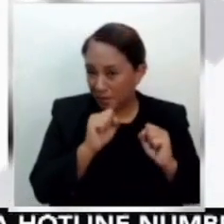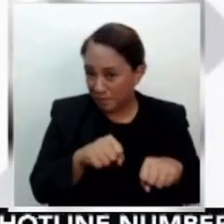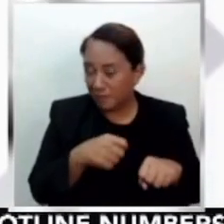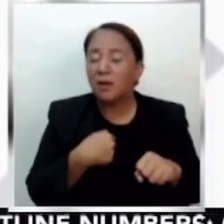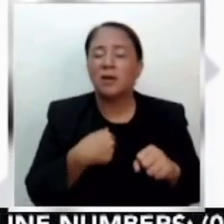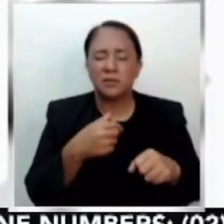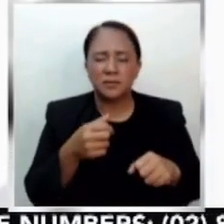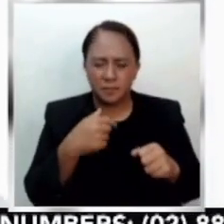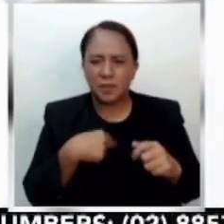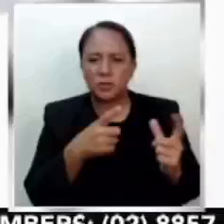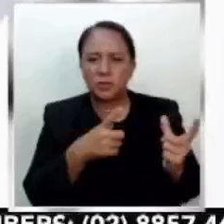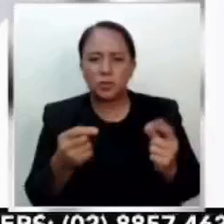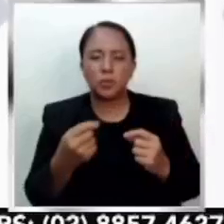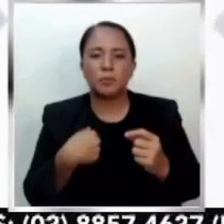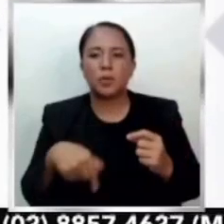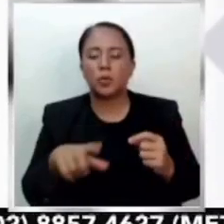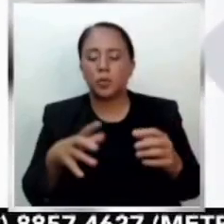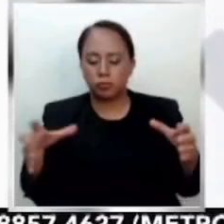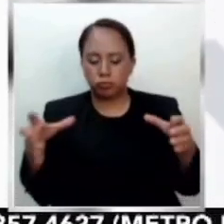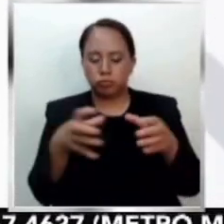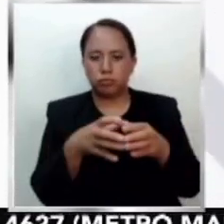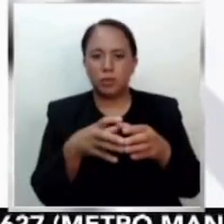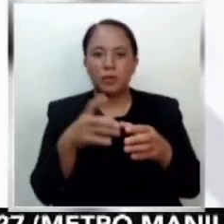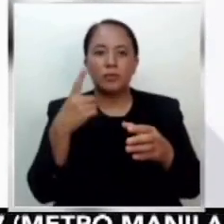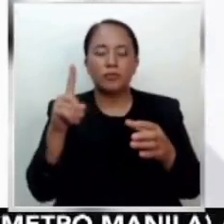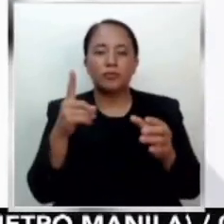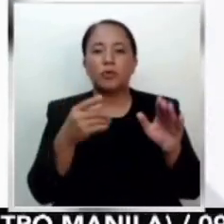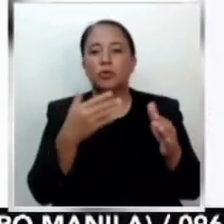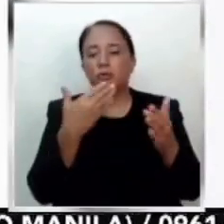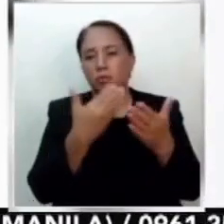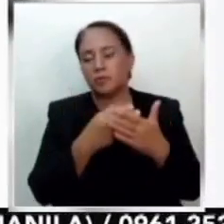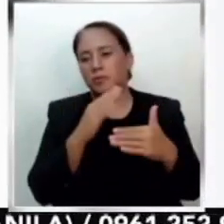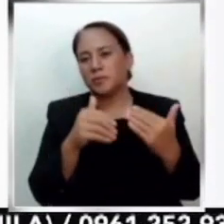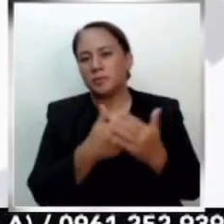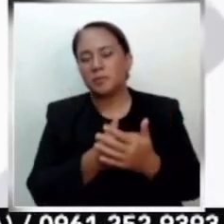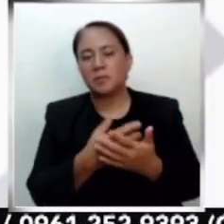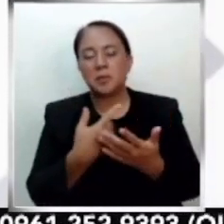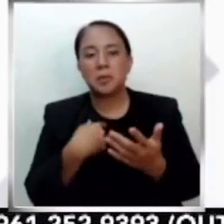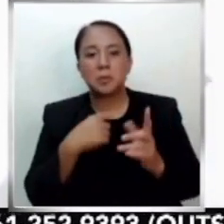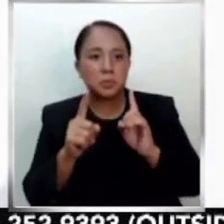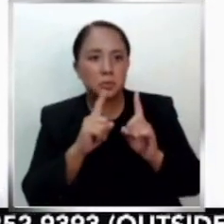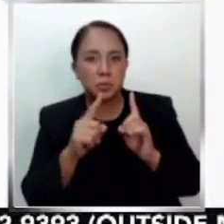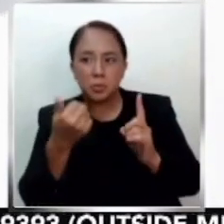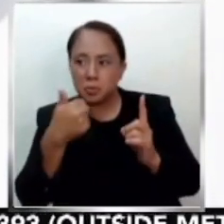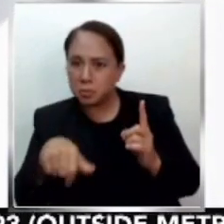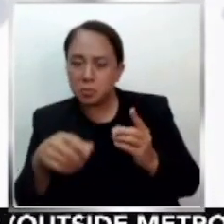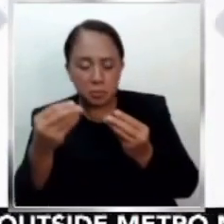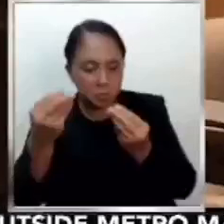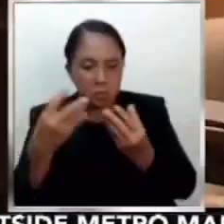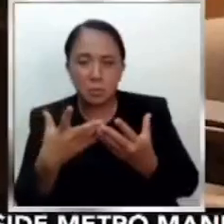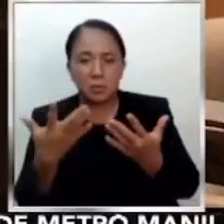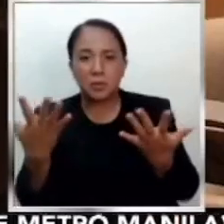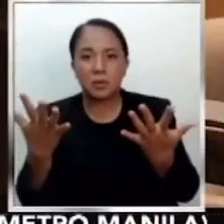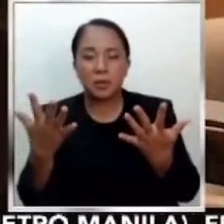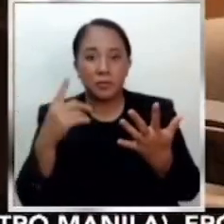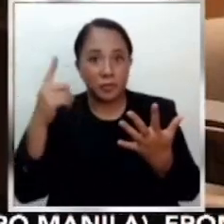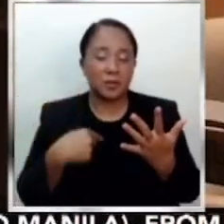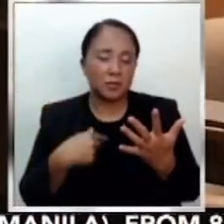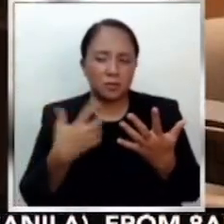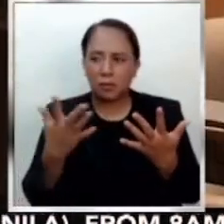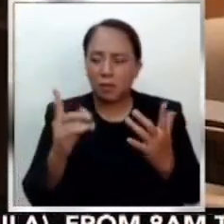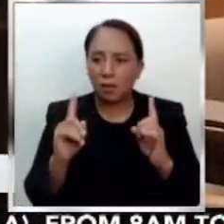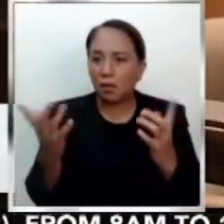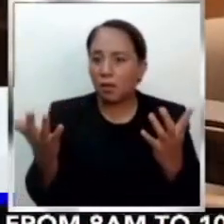mabuo tayo for the greater good. Hindi pa ako kinakausap ng sino man, at least in my case. Sa ngayon, wala